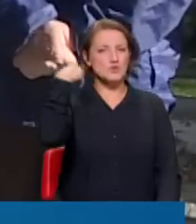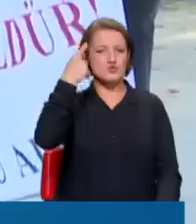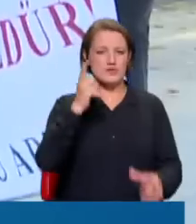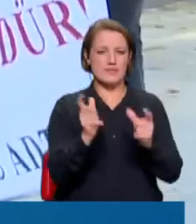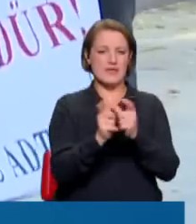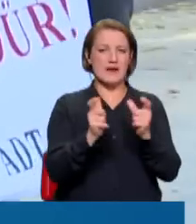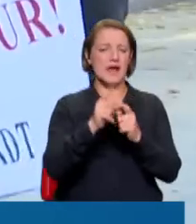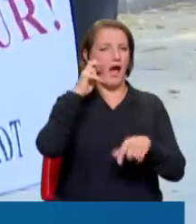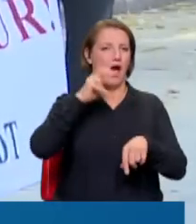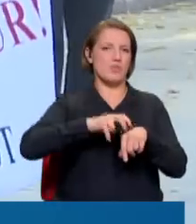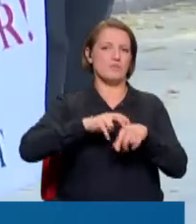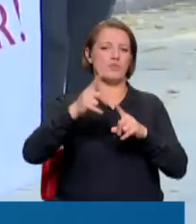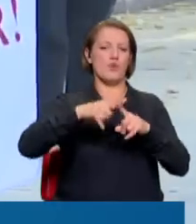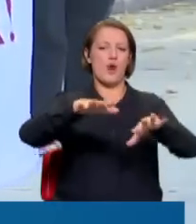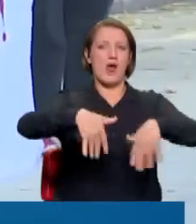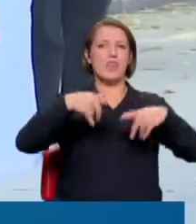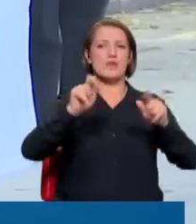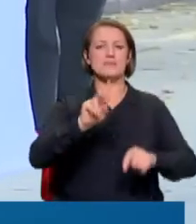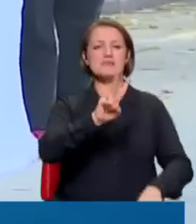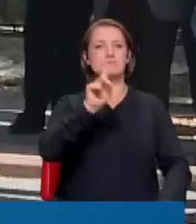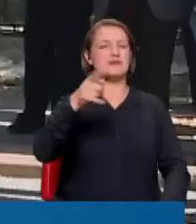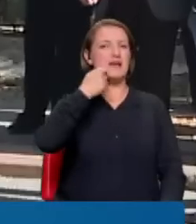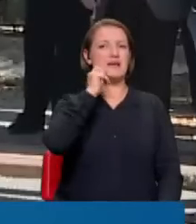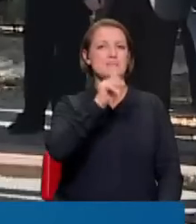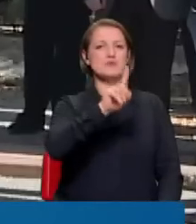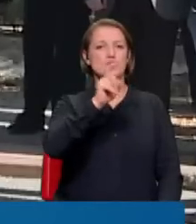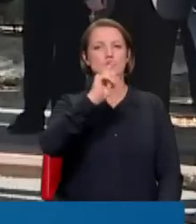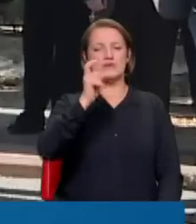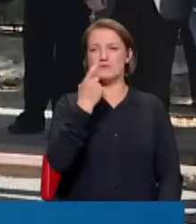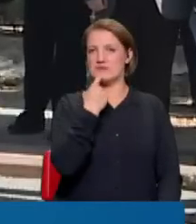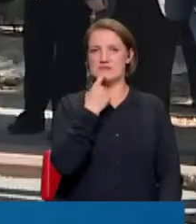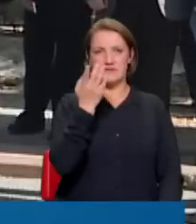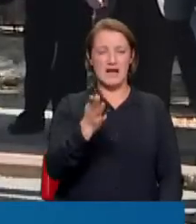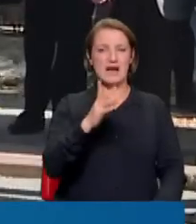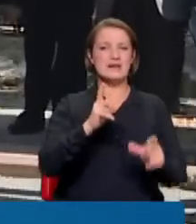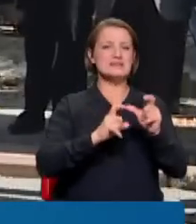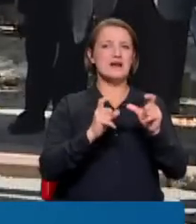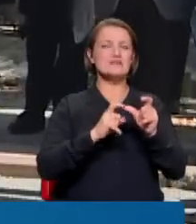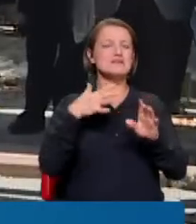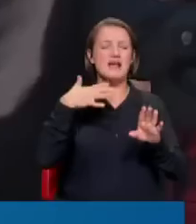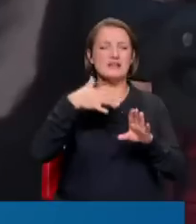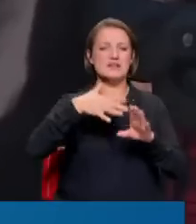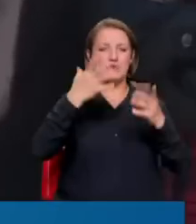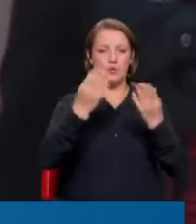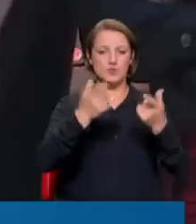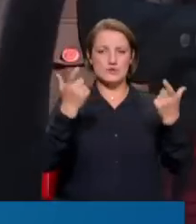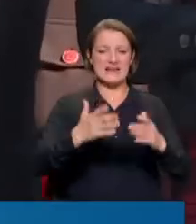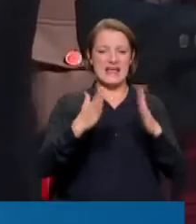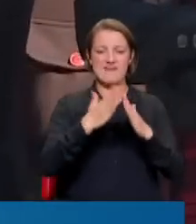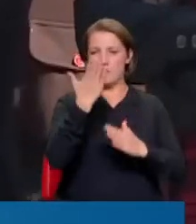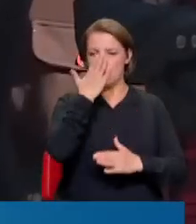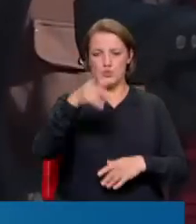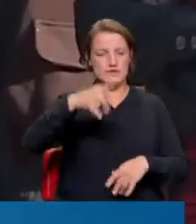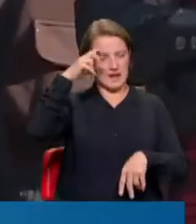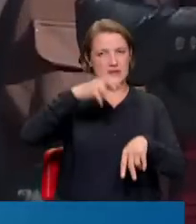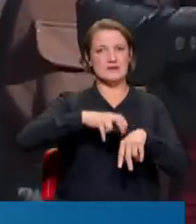derneğince anma töreni düzenlendi 21 Ekim 1999 yılında saldırının düzenlendiği noktada evinin önünde